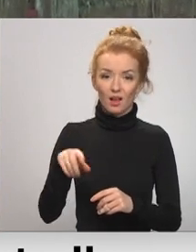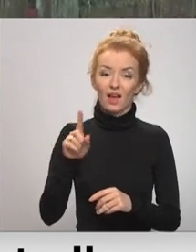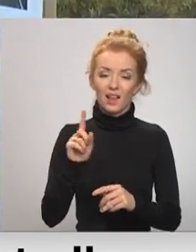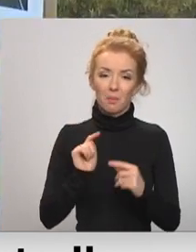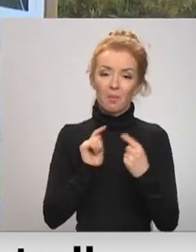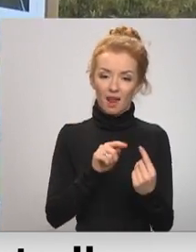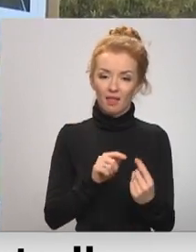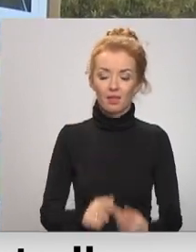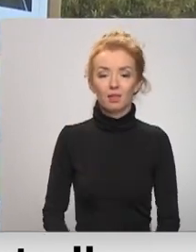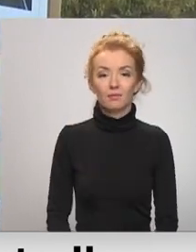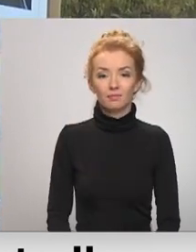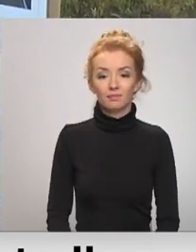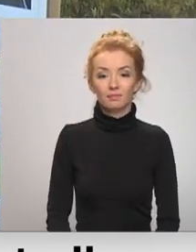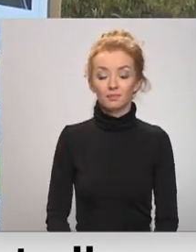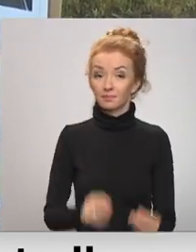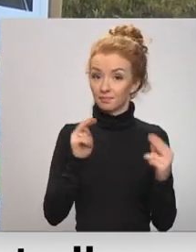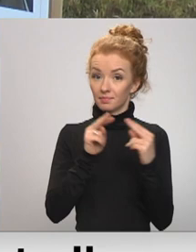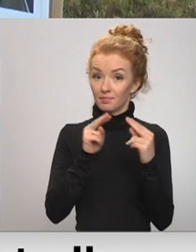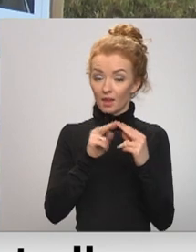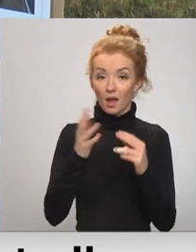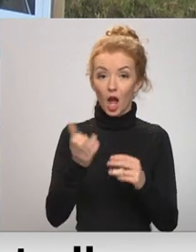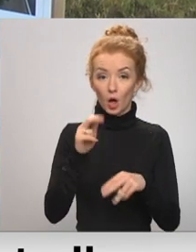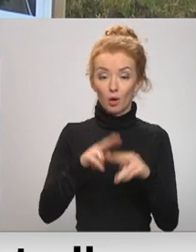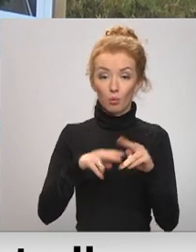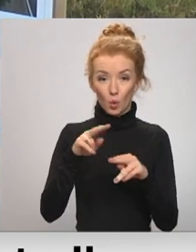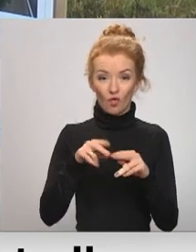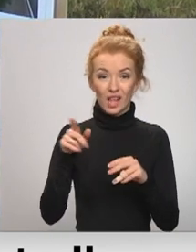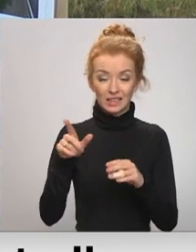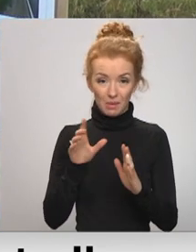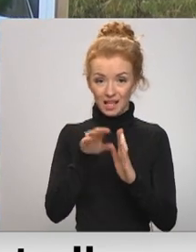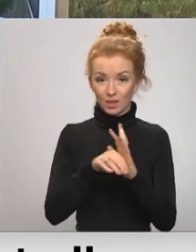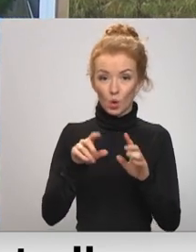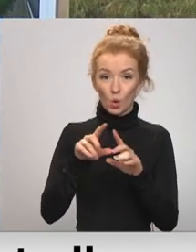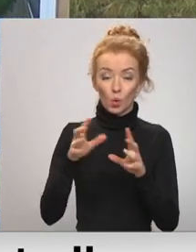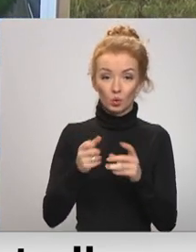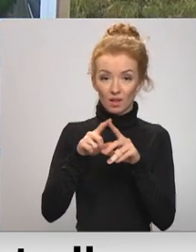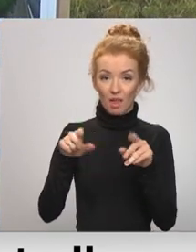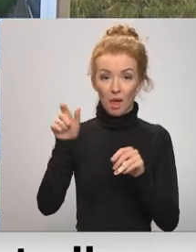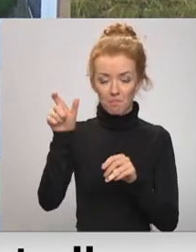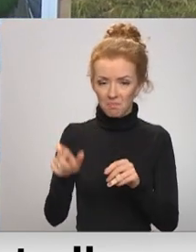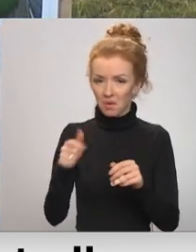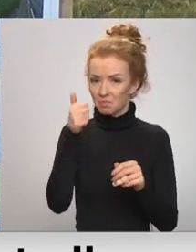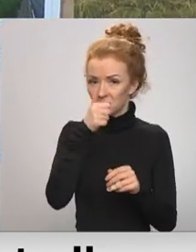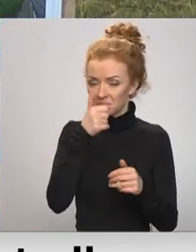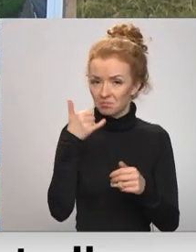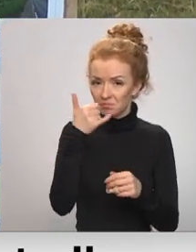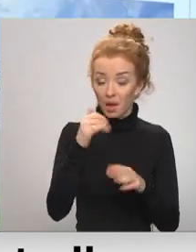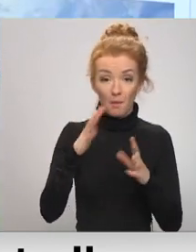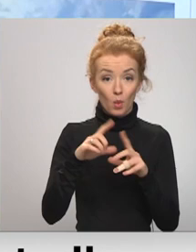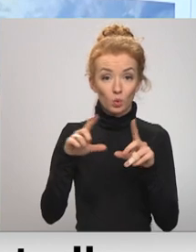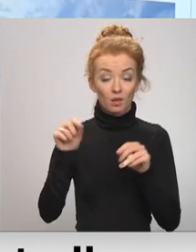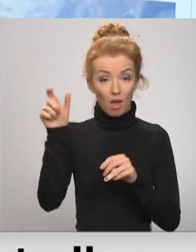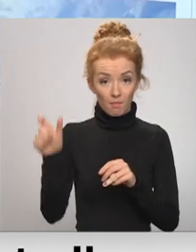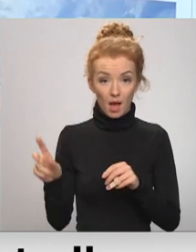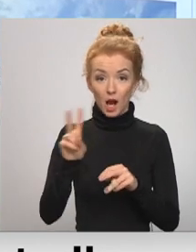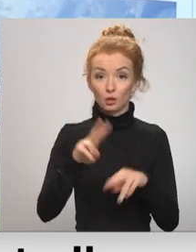noskaņoti pret. Sazināties ar kultnam būvniecībā iesaistītiem uzņēmējiem RTV neizdevās, bet uzņēmējs, kurš